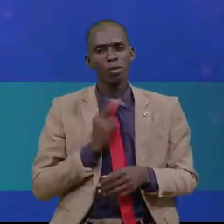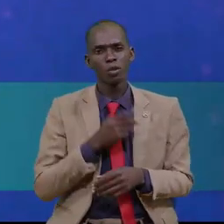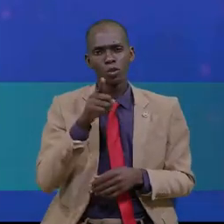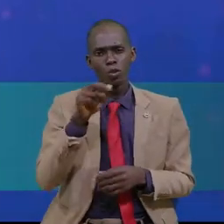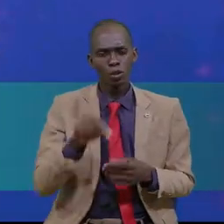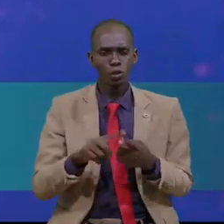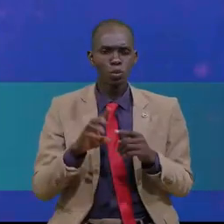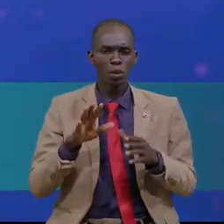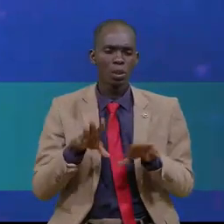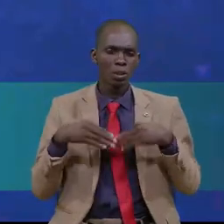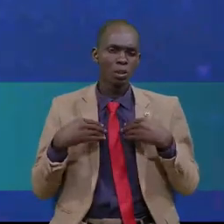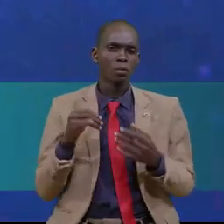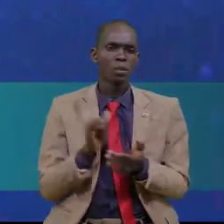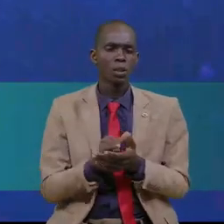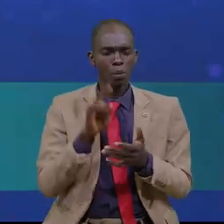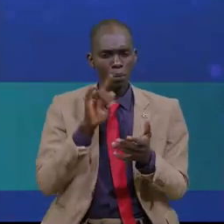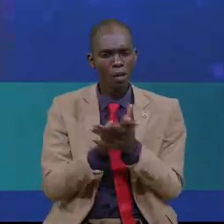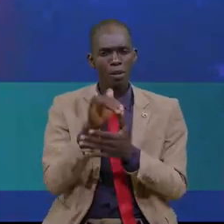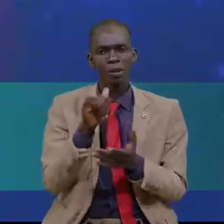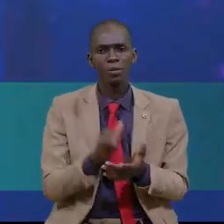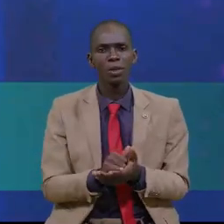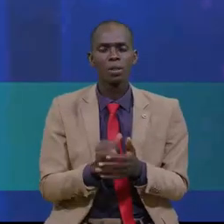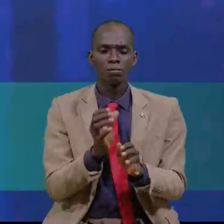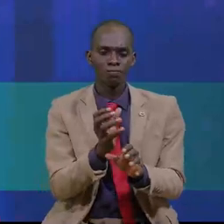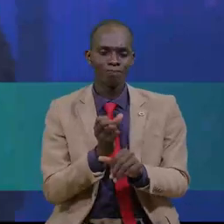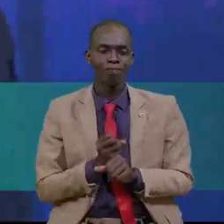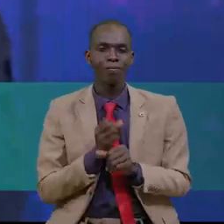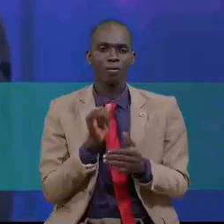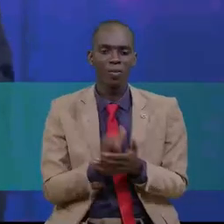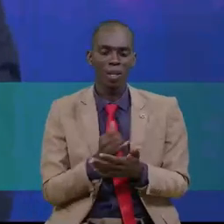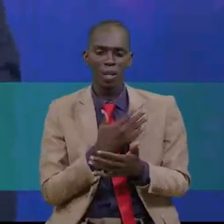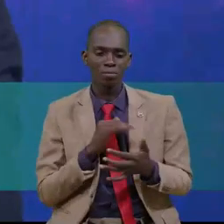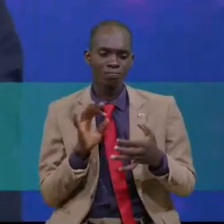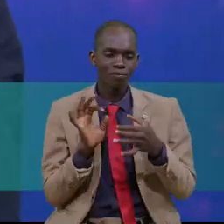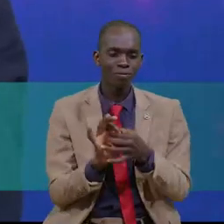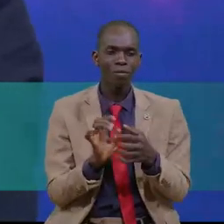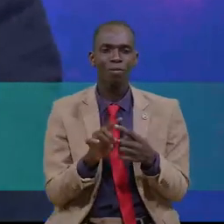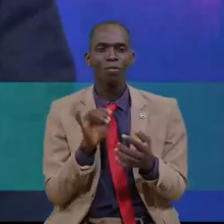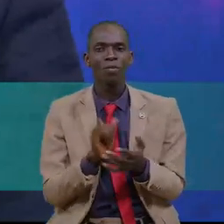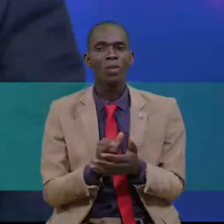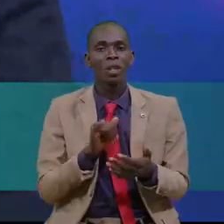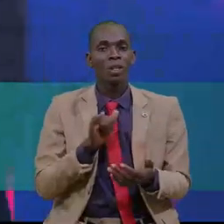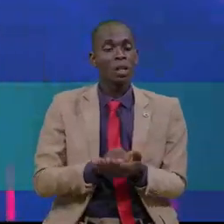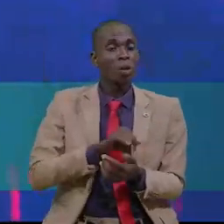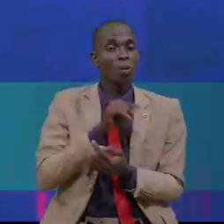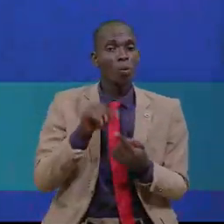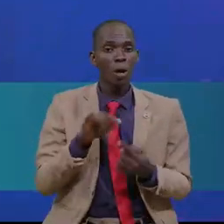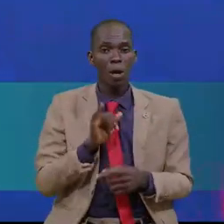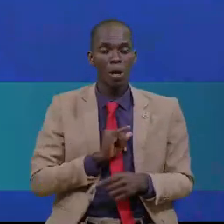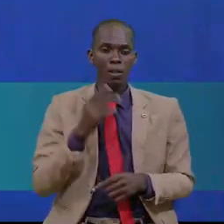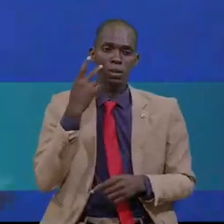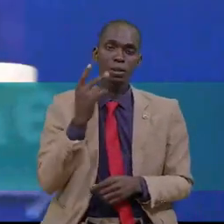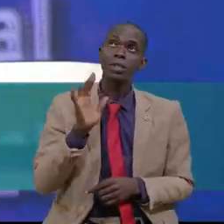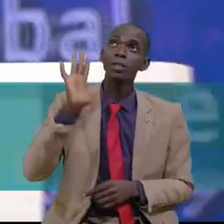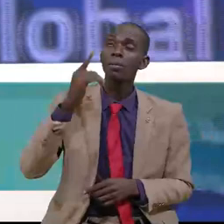Vous devez croire cela, vous devez accepter cela, vous devez réclamer cela et vous attacher à cela, que lorsque je